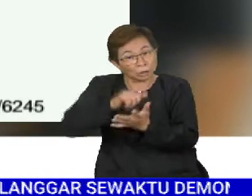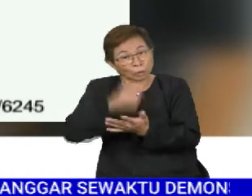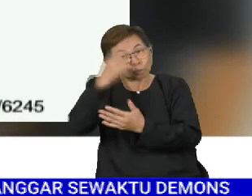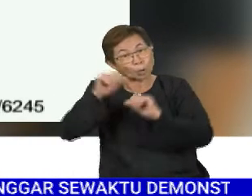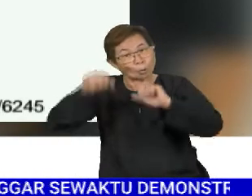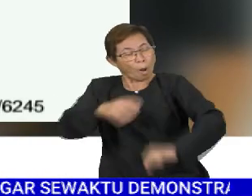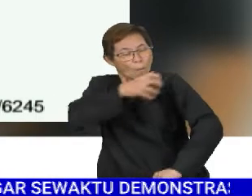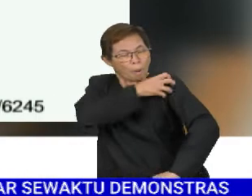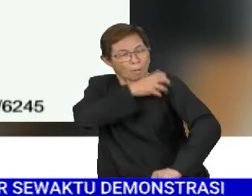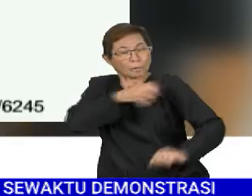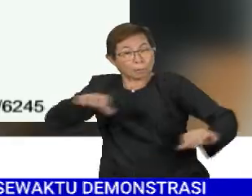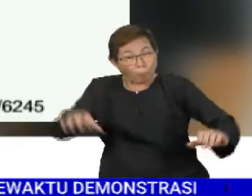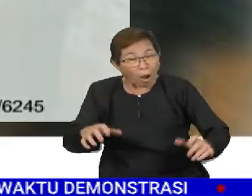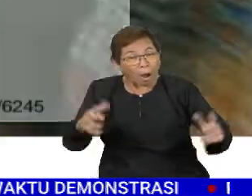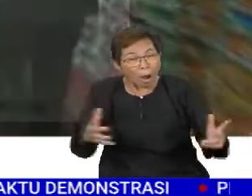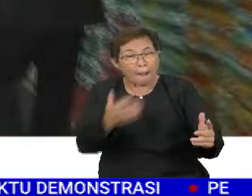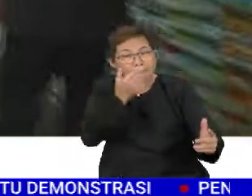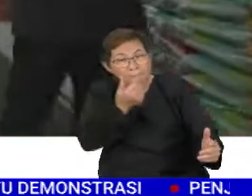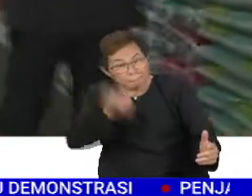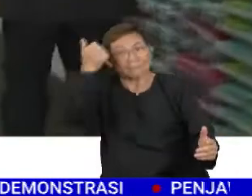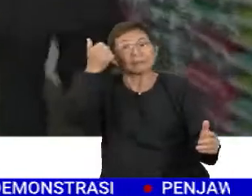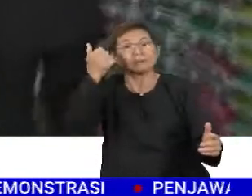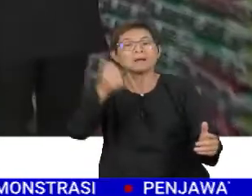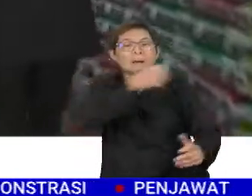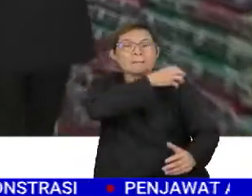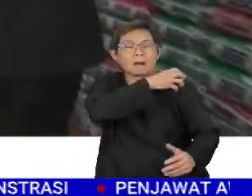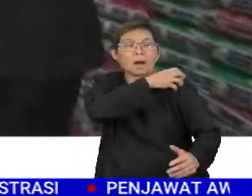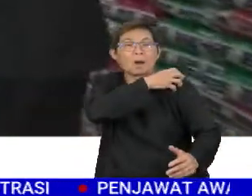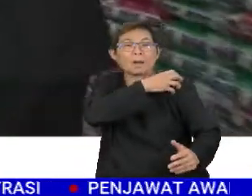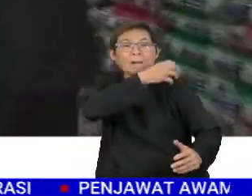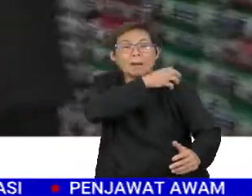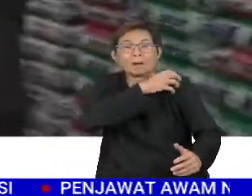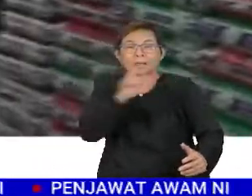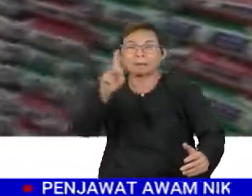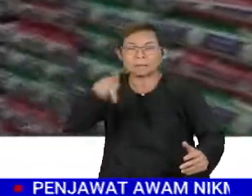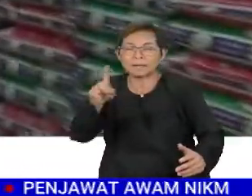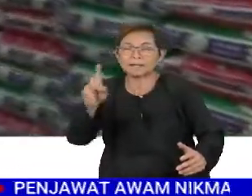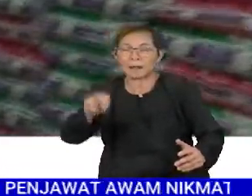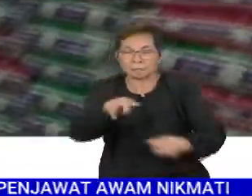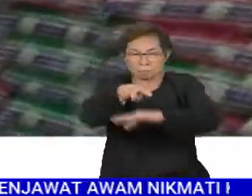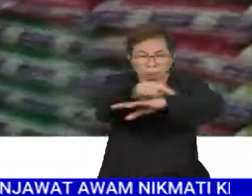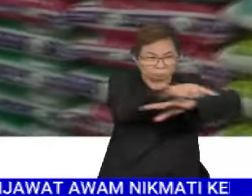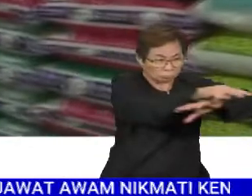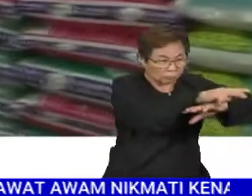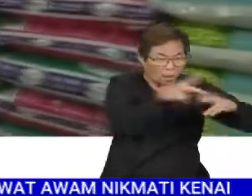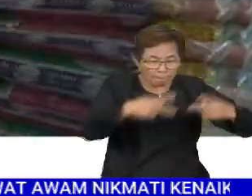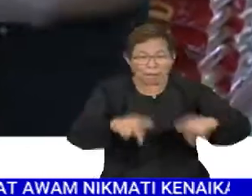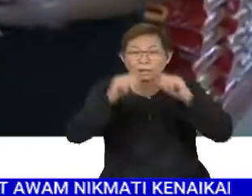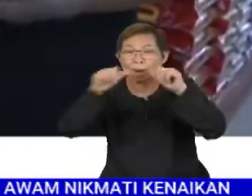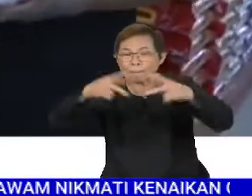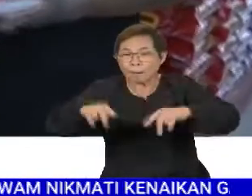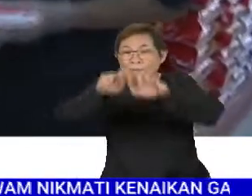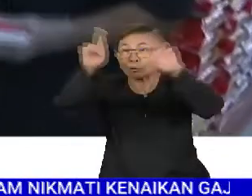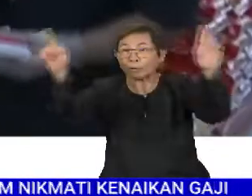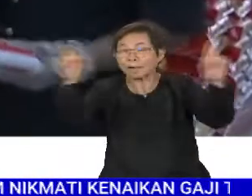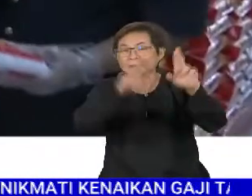membolehkan penguat kekuasaan dilaksana dengan lebih berkesan pegawai puasa membuat pemantauan di pasar awam Pasar